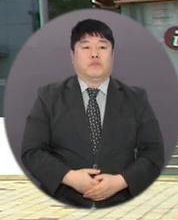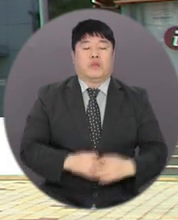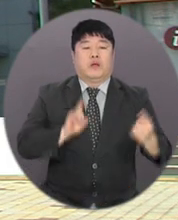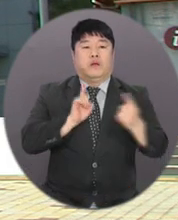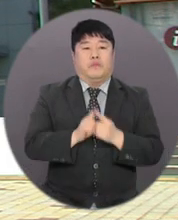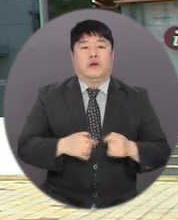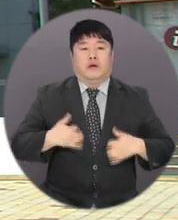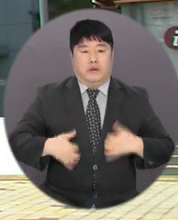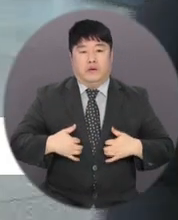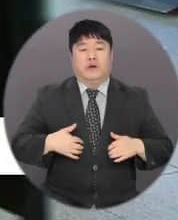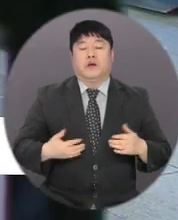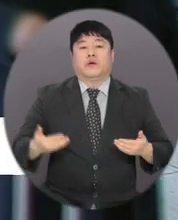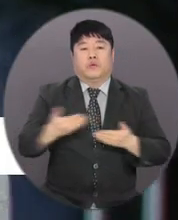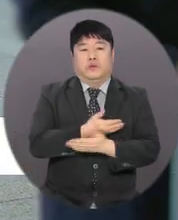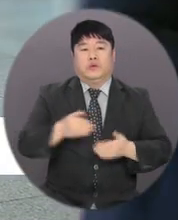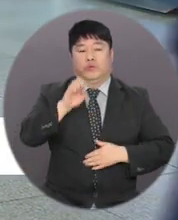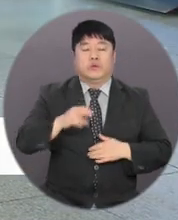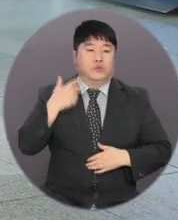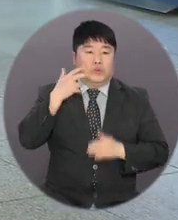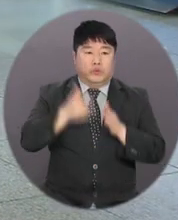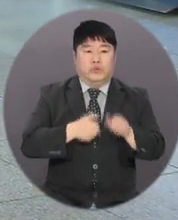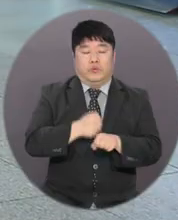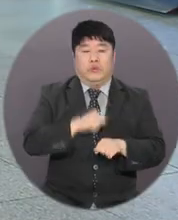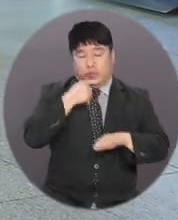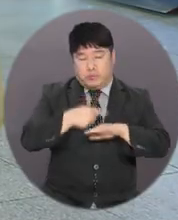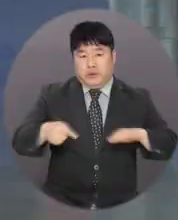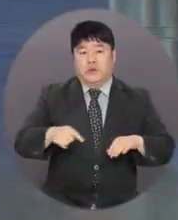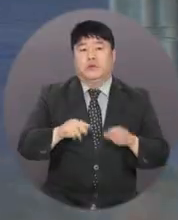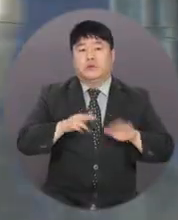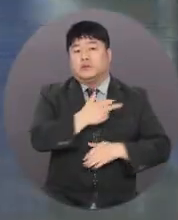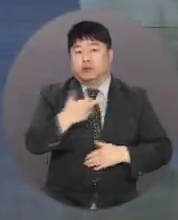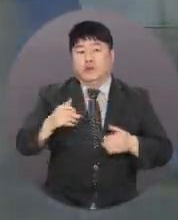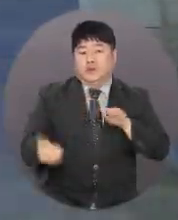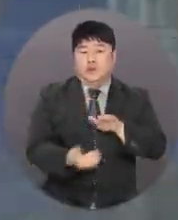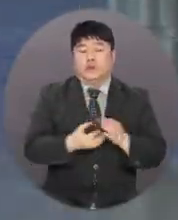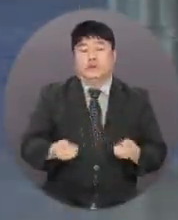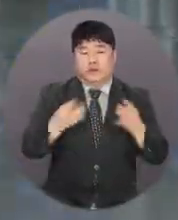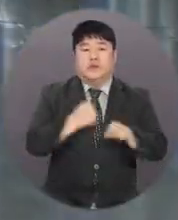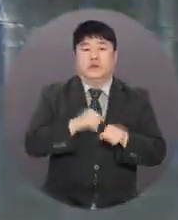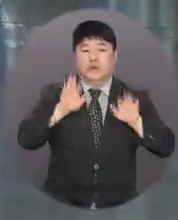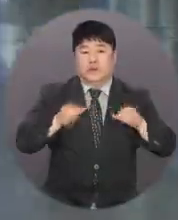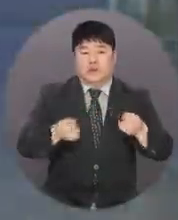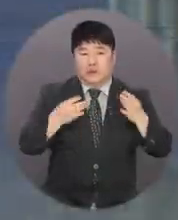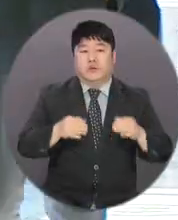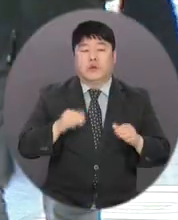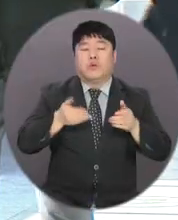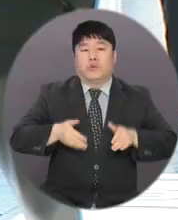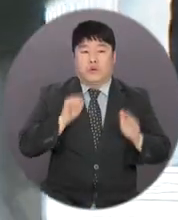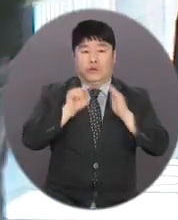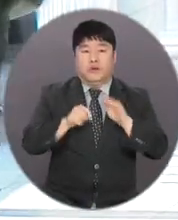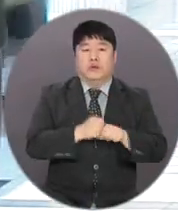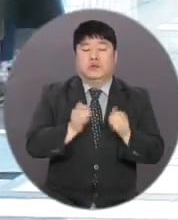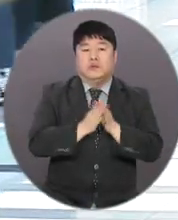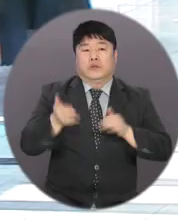만남과 설렘이 교차하는 광주 송정역. 민족 최대의 명절인 설을 맞아 고향을 찾는 행렬이 시작됐습니다. 하지만 풍경은